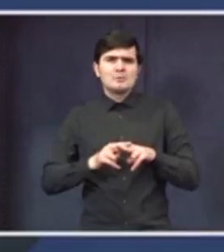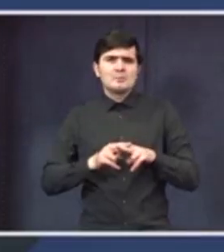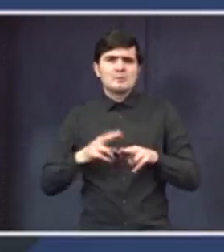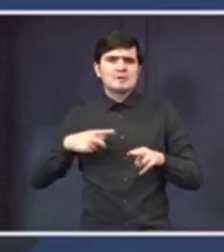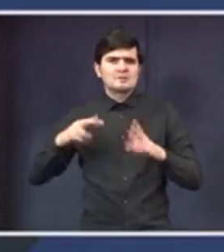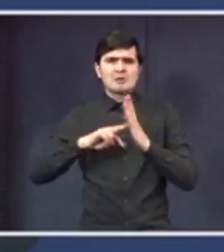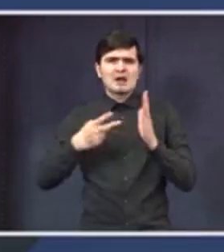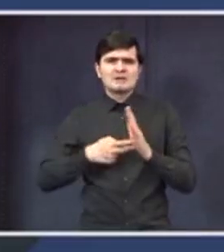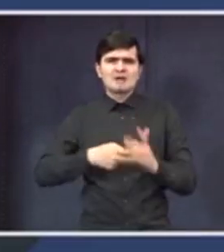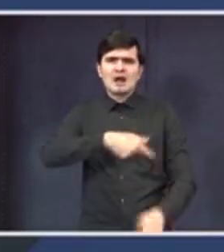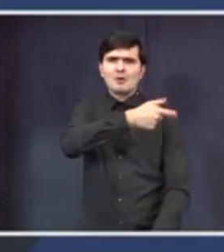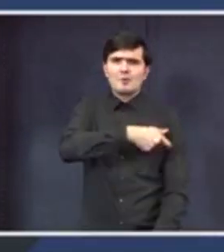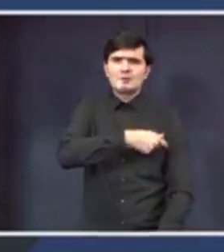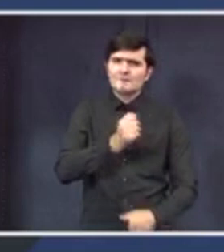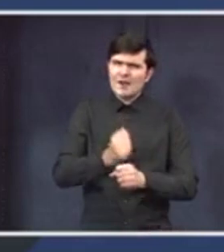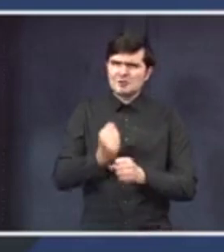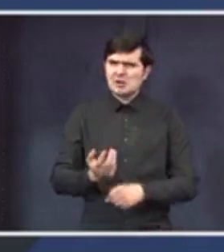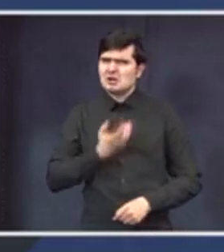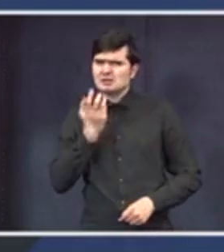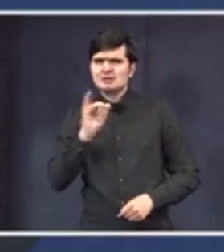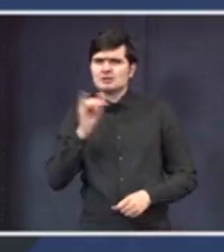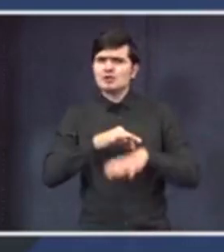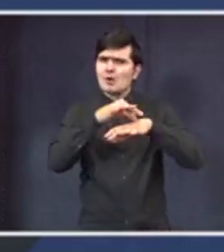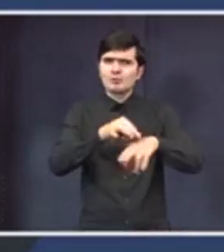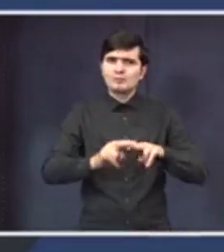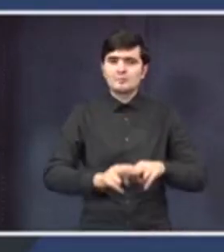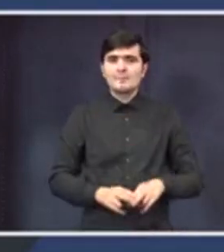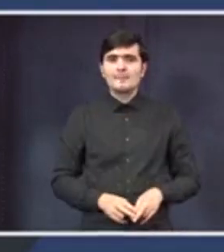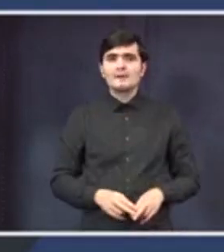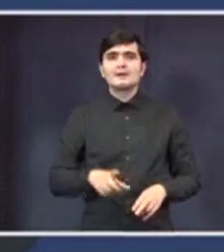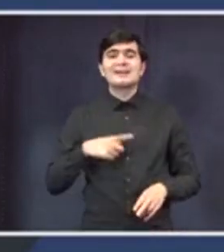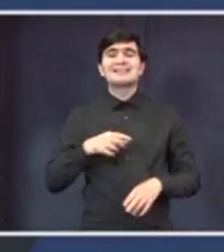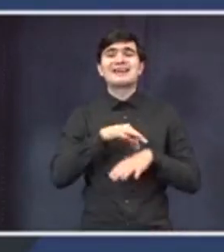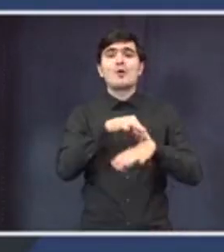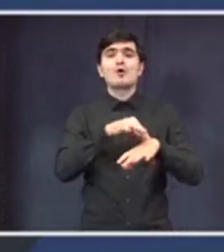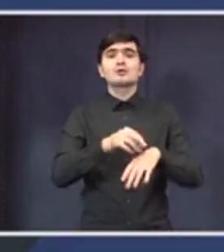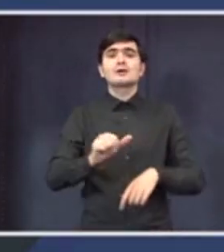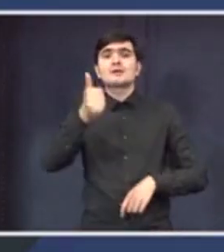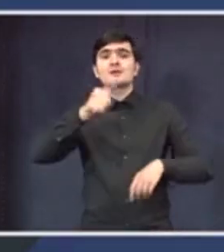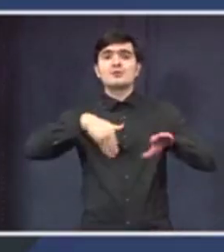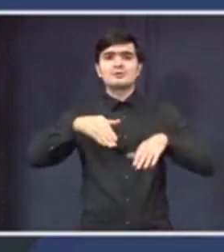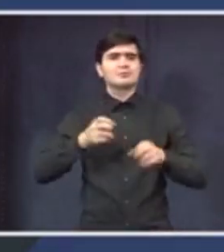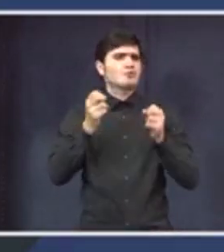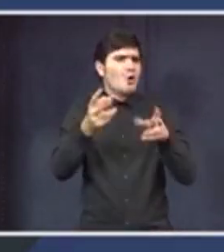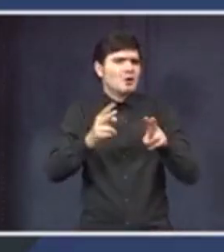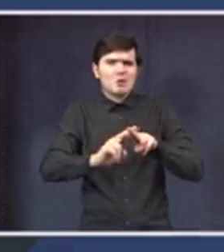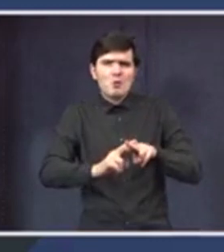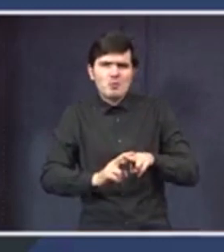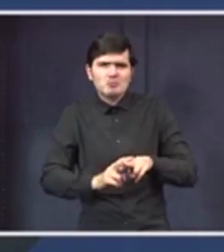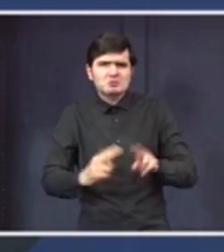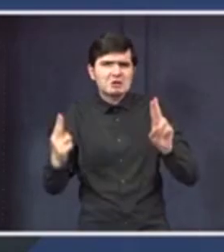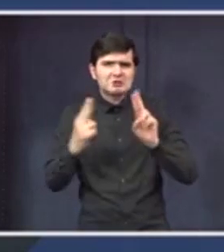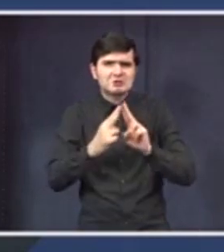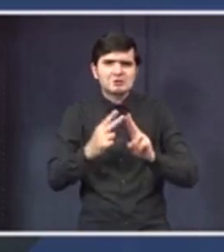organizarea lui, ședință și cine îl va conduce, practic? Este coordonarea premierului. Ok. Și cum se va întâlni? Vor fi